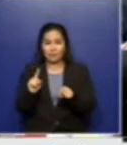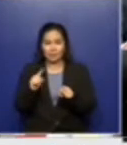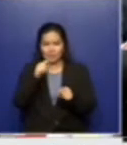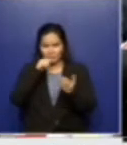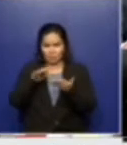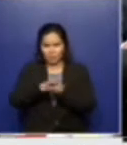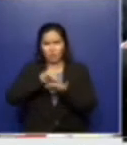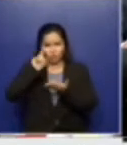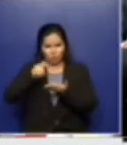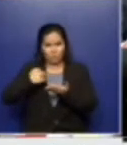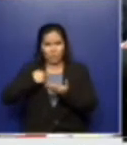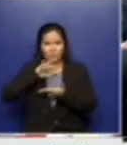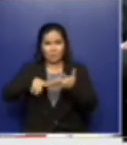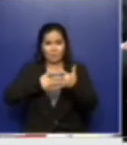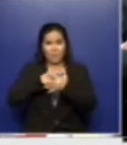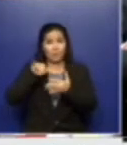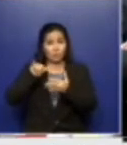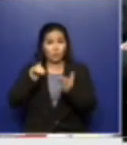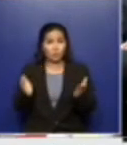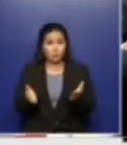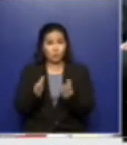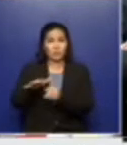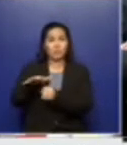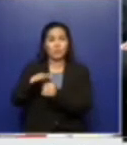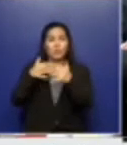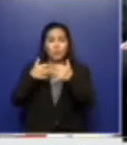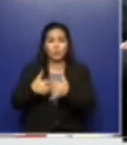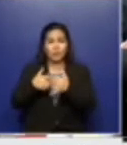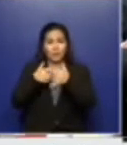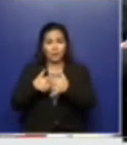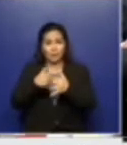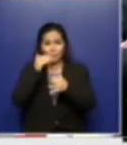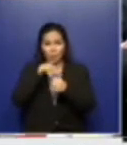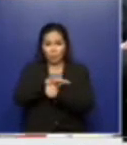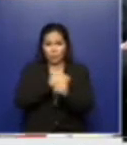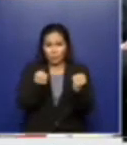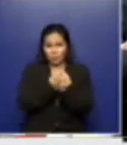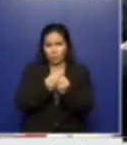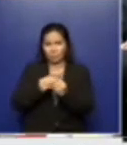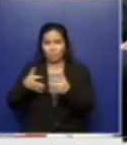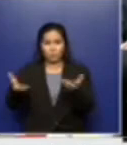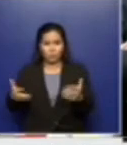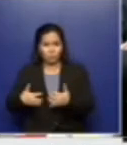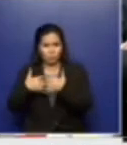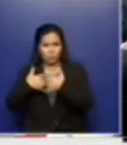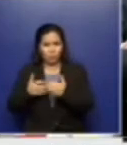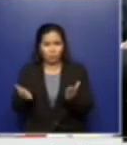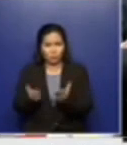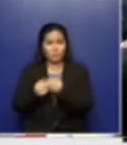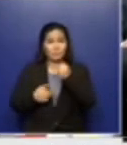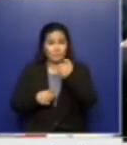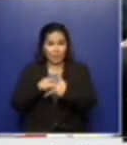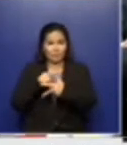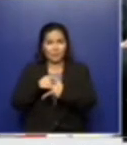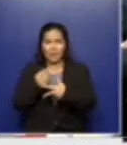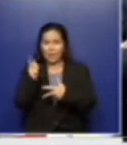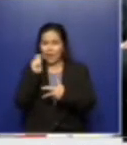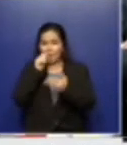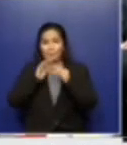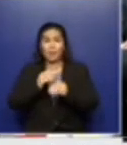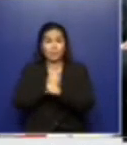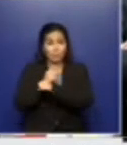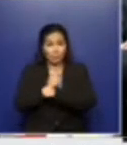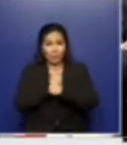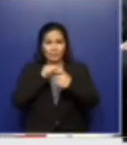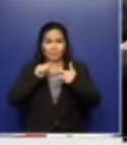ต้องมียุทธศาสตร์ส่งเสริมอุตสาหกรรมหลังวิกฤตโควิดหลักๆ3ด้านนะคะก็คือ1อุตสาหกรรมอาหารปลอดภัย2อุตสาหกรรมท่องเ